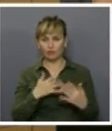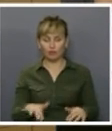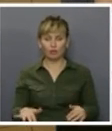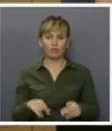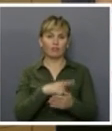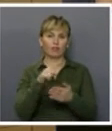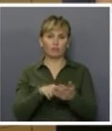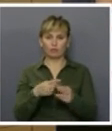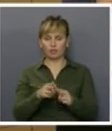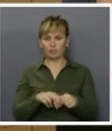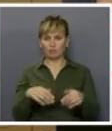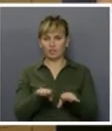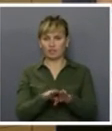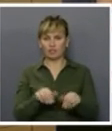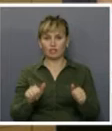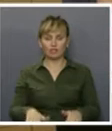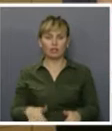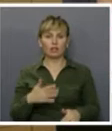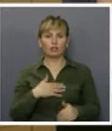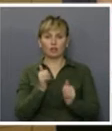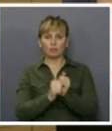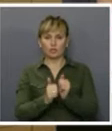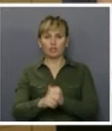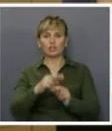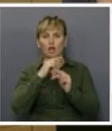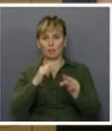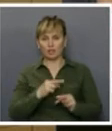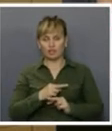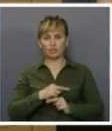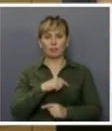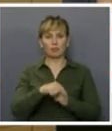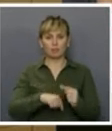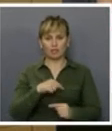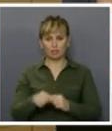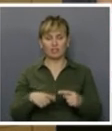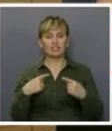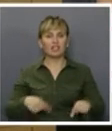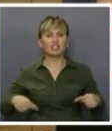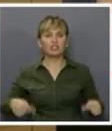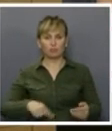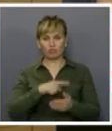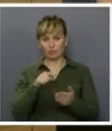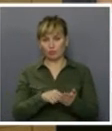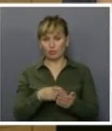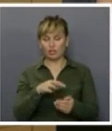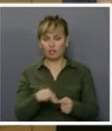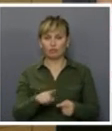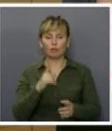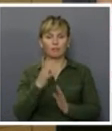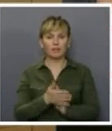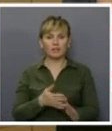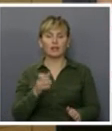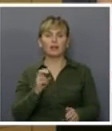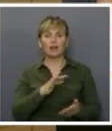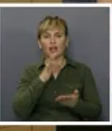вопрос на этом решается. К нам зачастую обращались предприниматели, с различными вопросами для того, чтобы понять, как